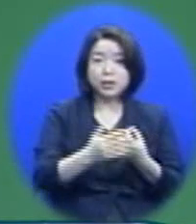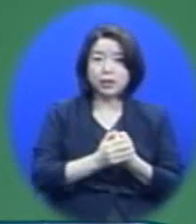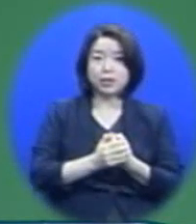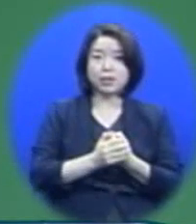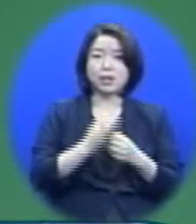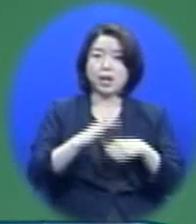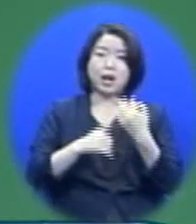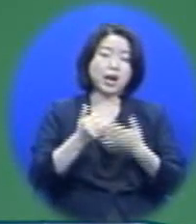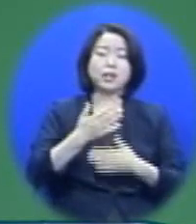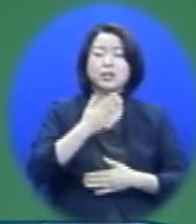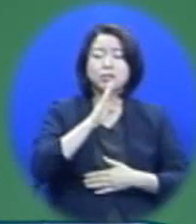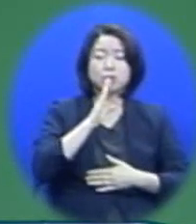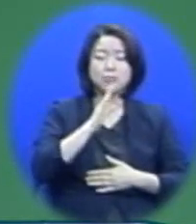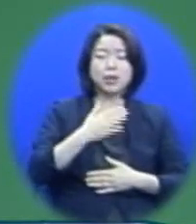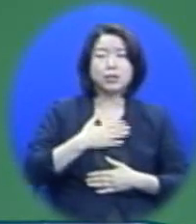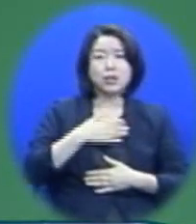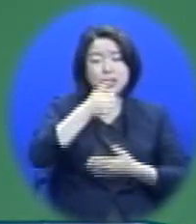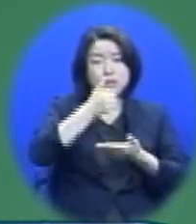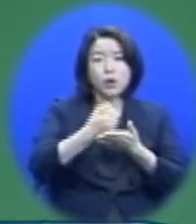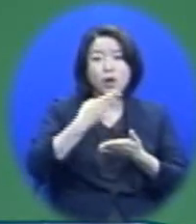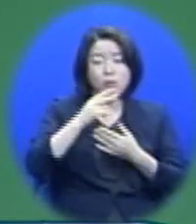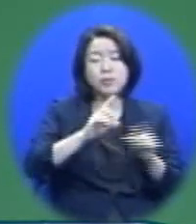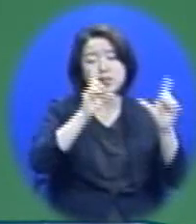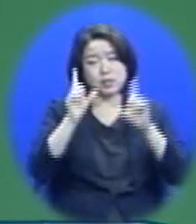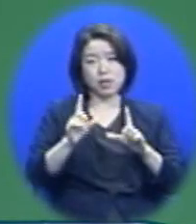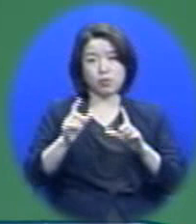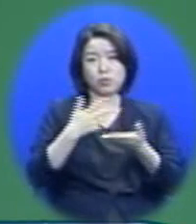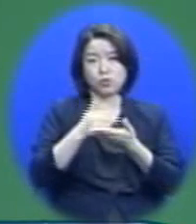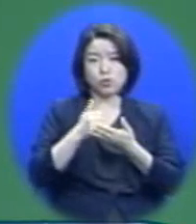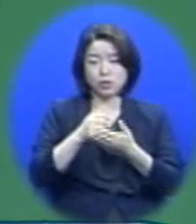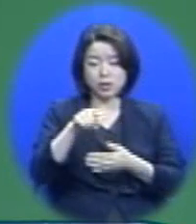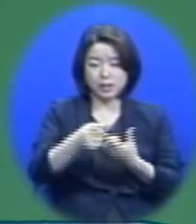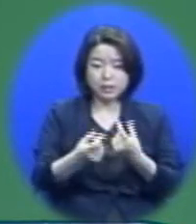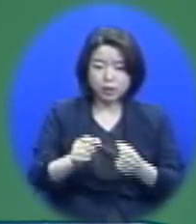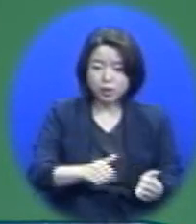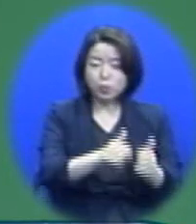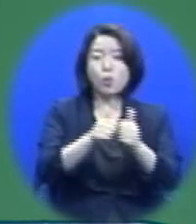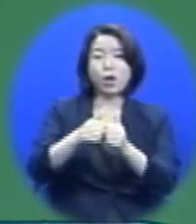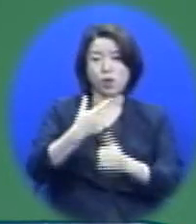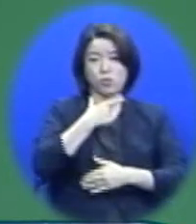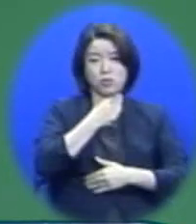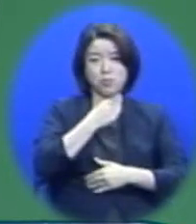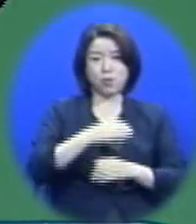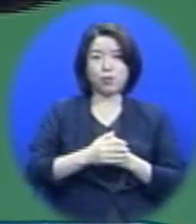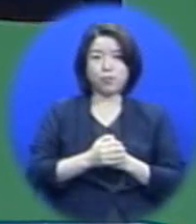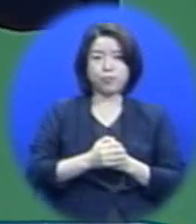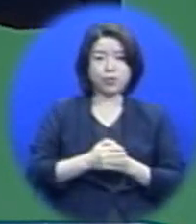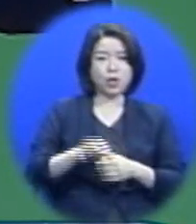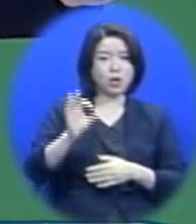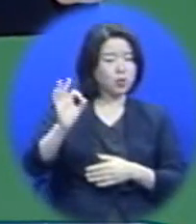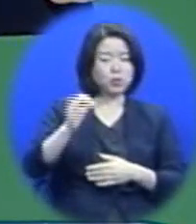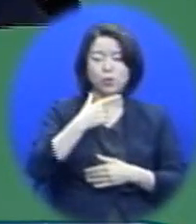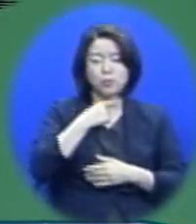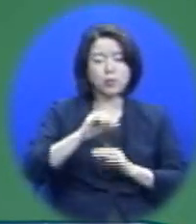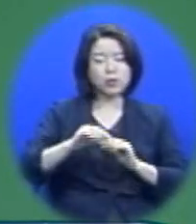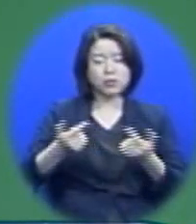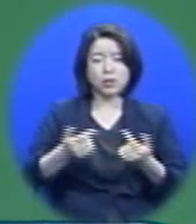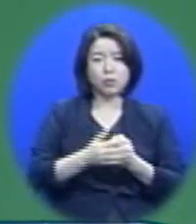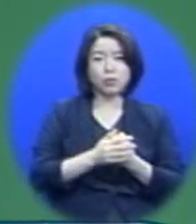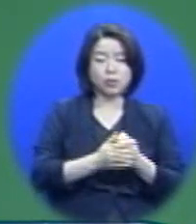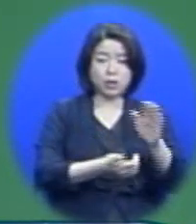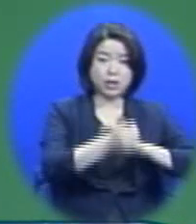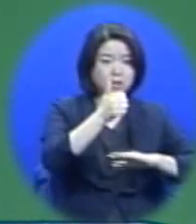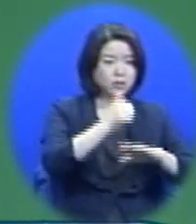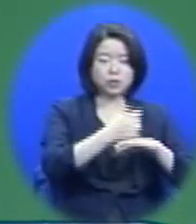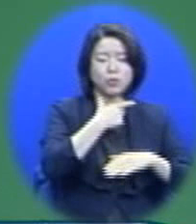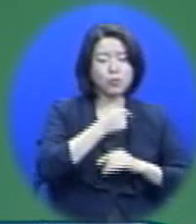하나님, 저는 정말 흠 없는 삶을 살며 그렇게 주님과 동행하고 싶습니다. 돈도 구하지도 아니하고 성공도